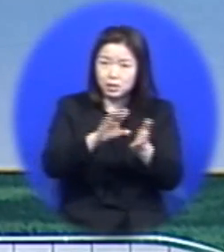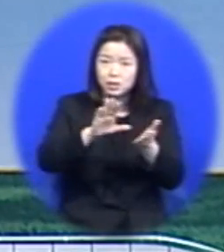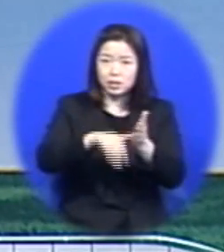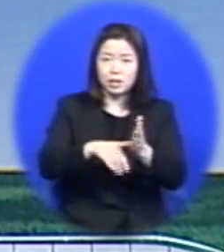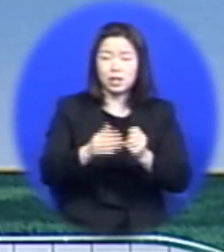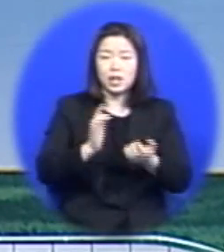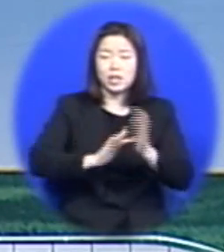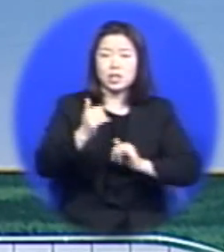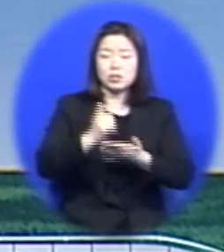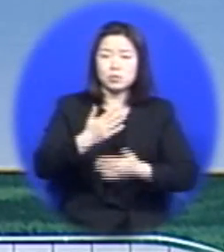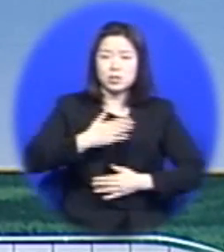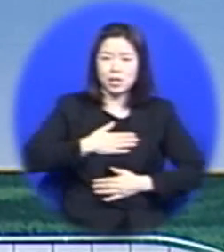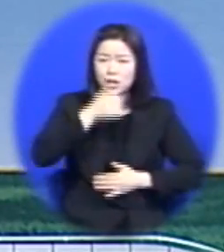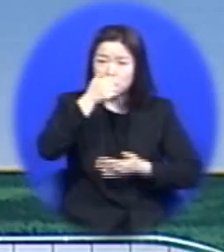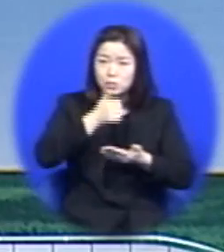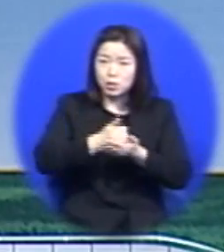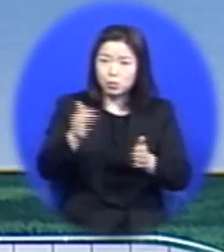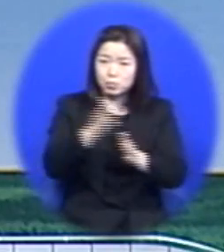죄에서 건져내시더라는 것.